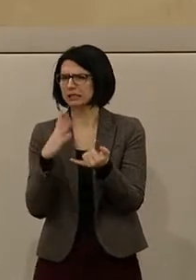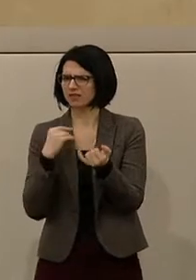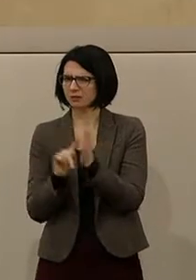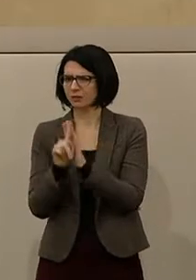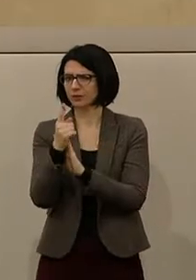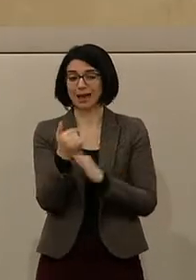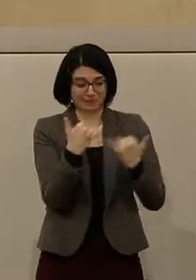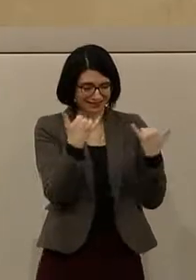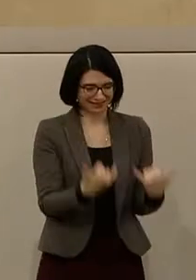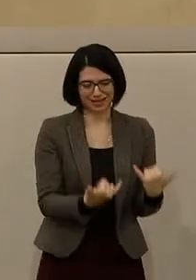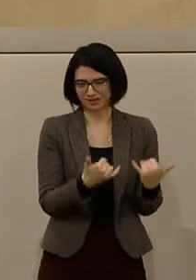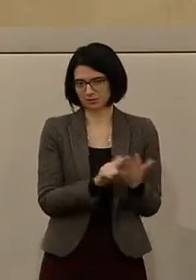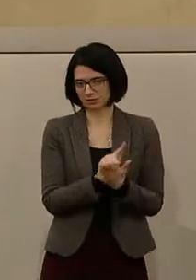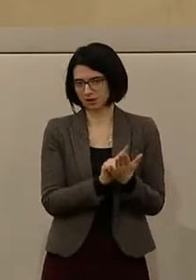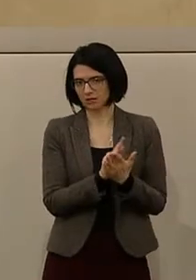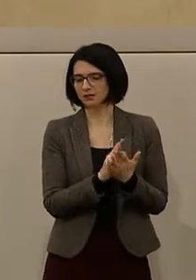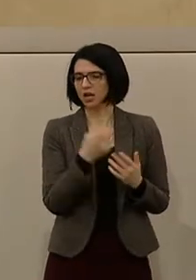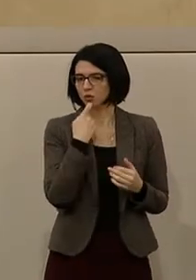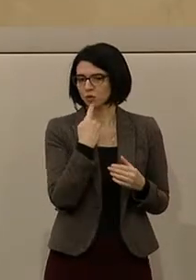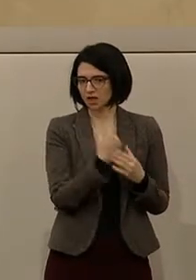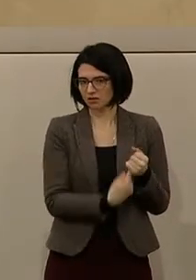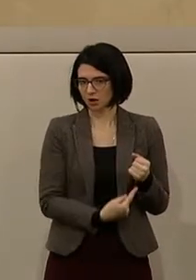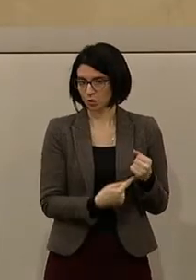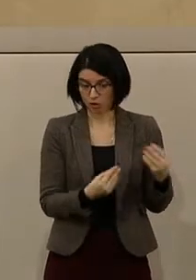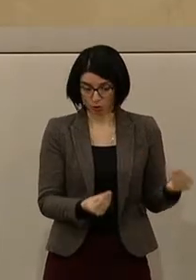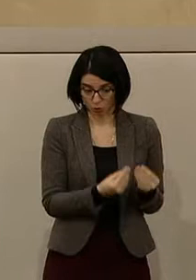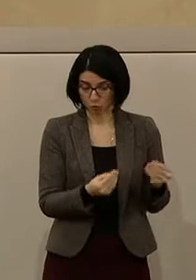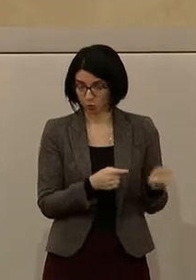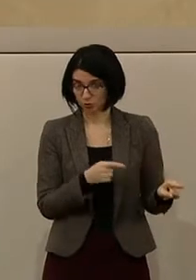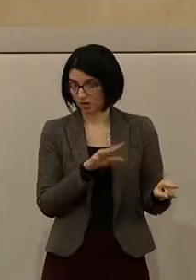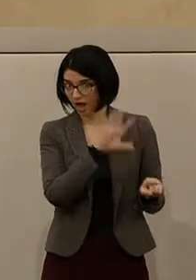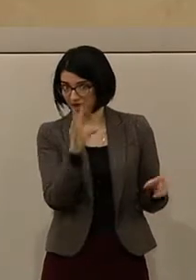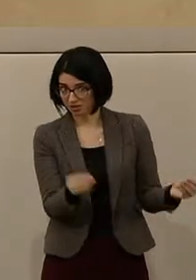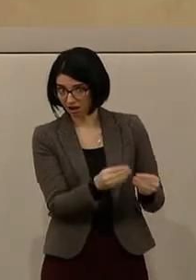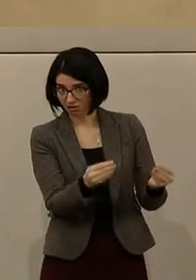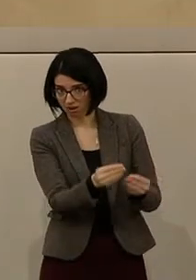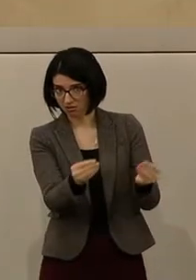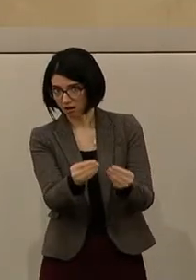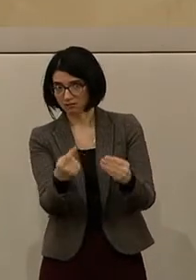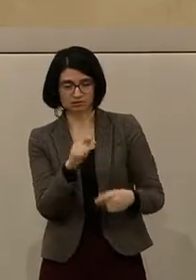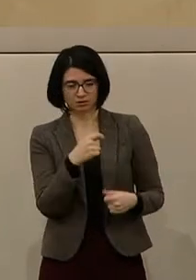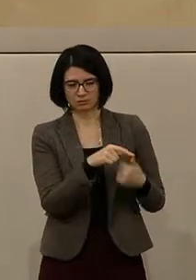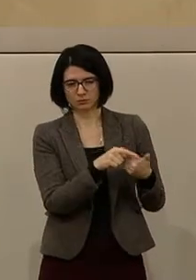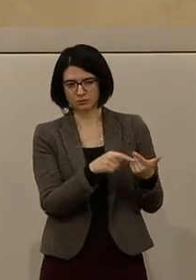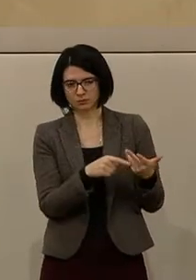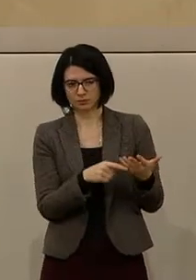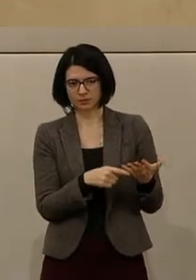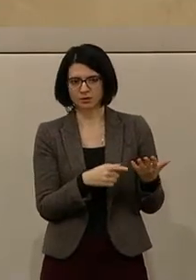was am Kapitalmarkt derzeit zu diesem Substanzverlust führt, dass für all diese Dinge, weil da wird mir noch ein paar andere Dinge auch noch